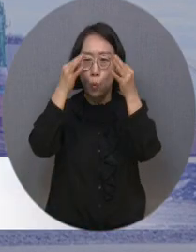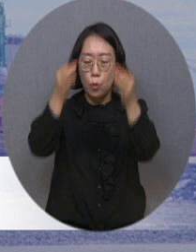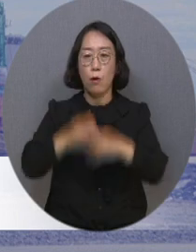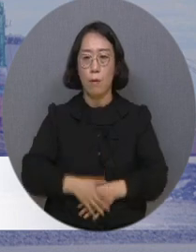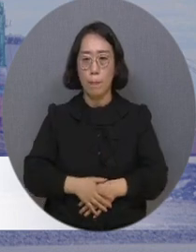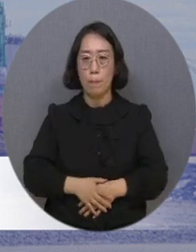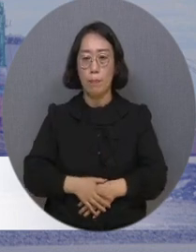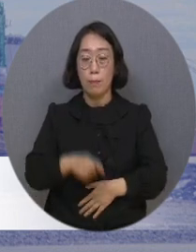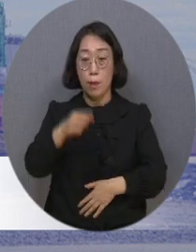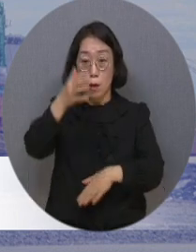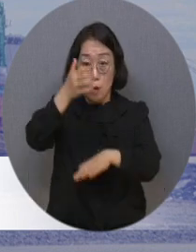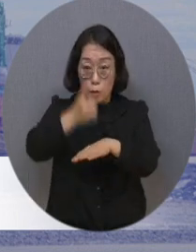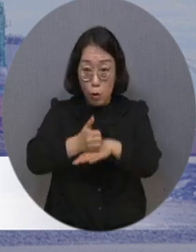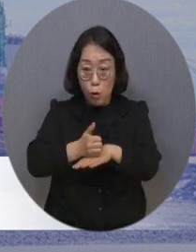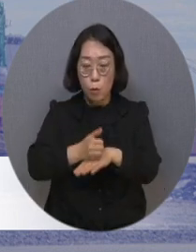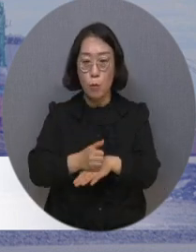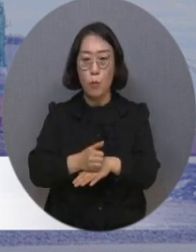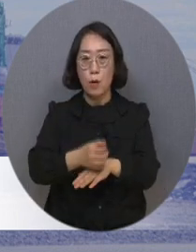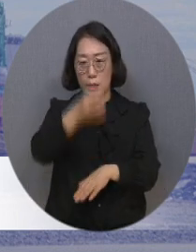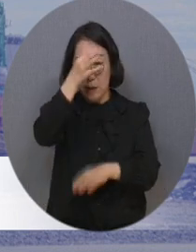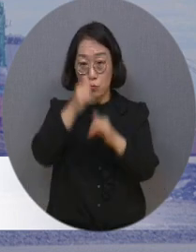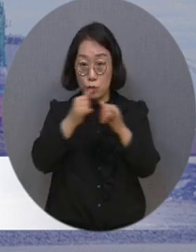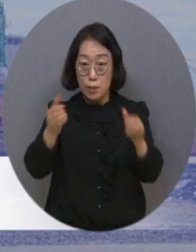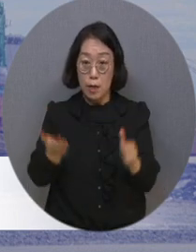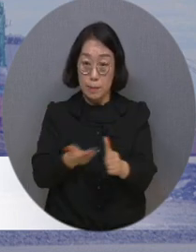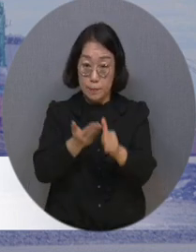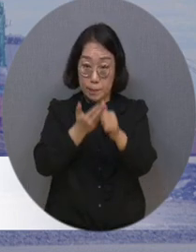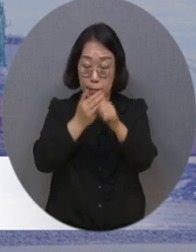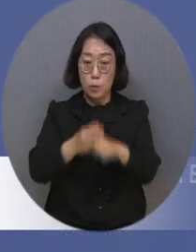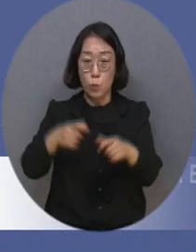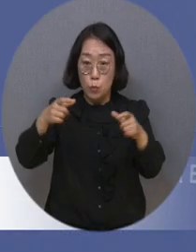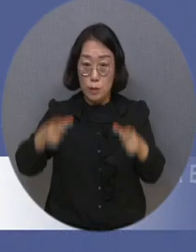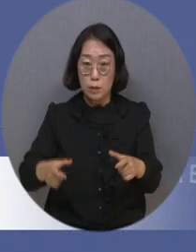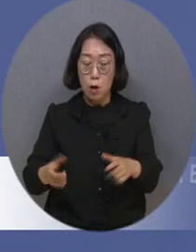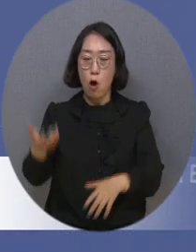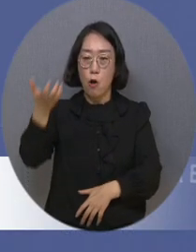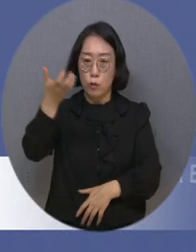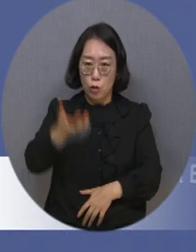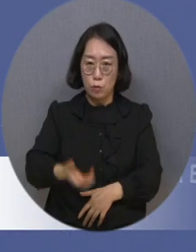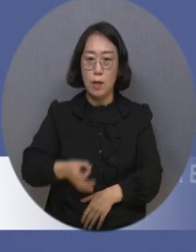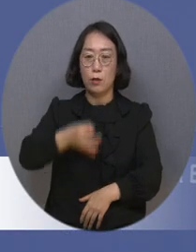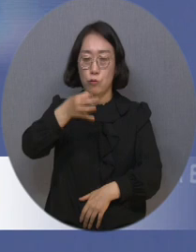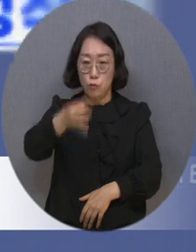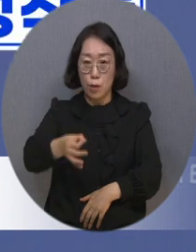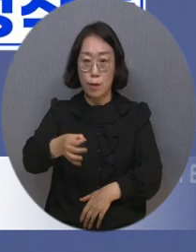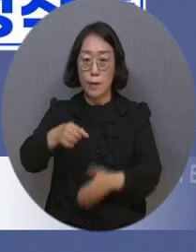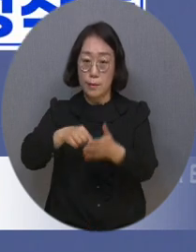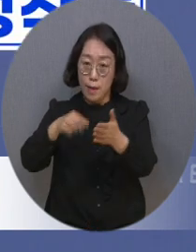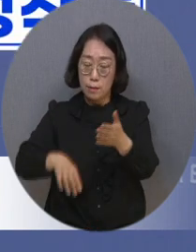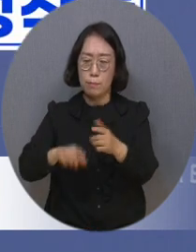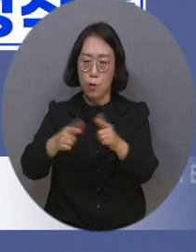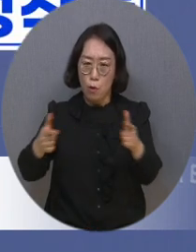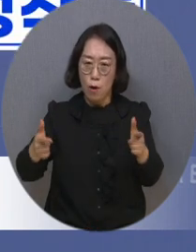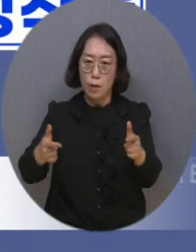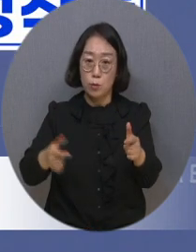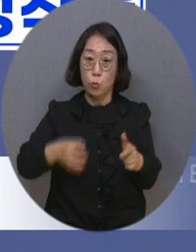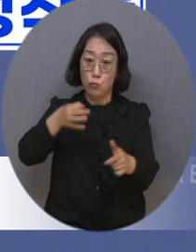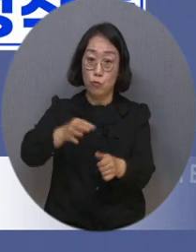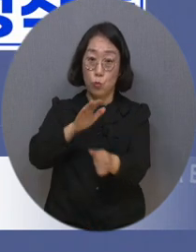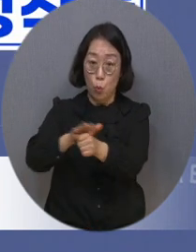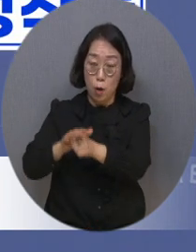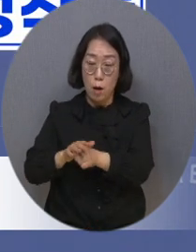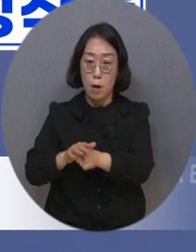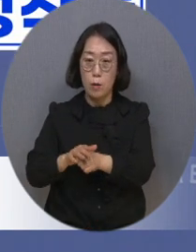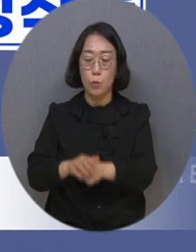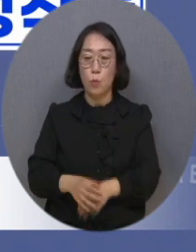사업을 통해 조선업 인력 양성과 지역 정착을 위한 훈련소당 공제지원 취업 정착금 등을 지원하며